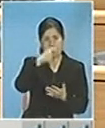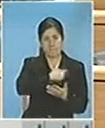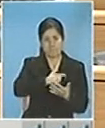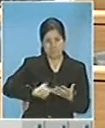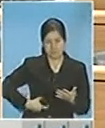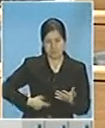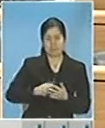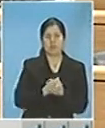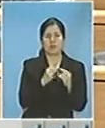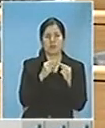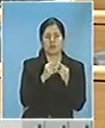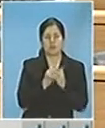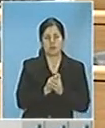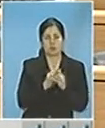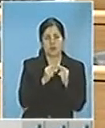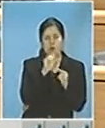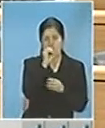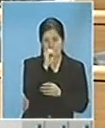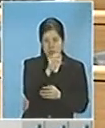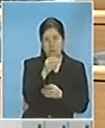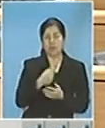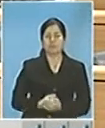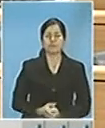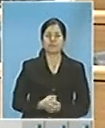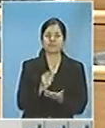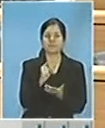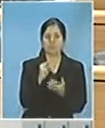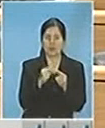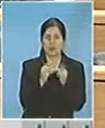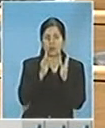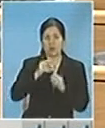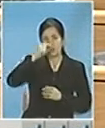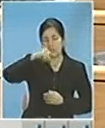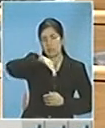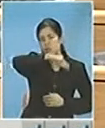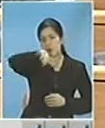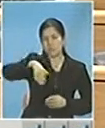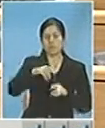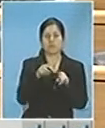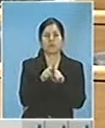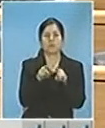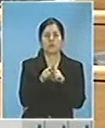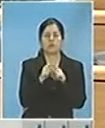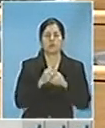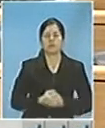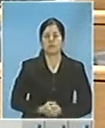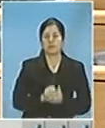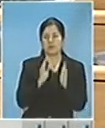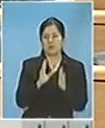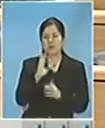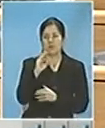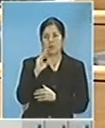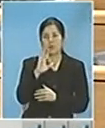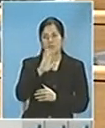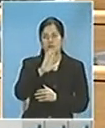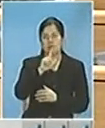ที่รักในภาษาไทยไม่แพ้คนไทยทั้งประเทศกว่า65ล้านคนณขน